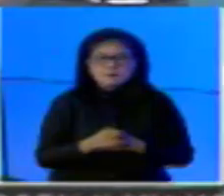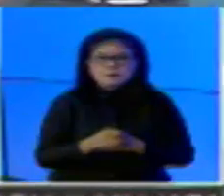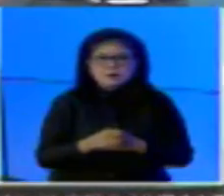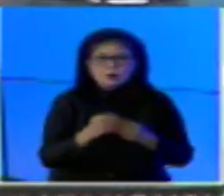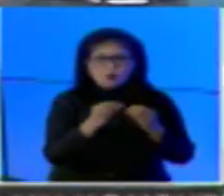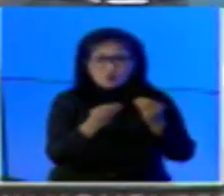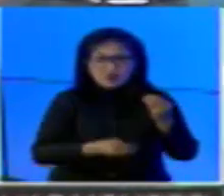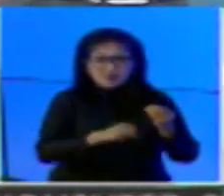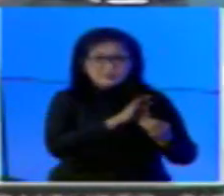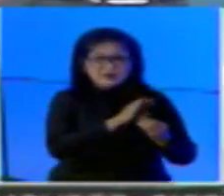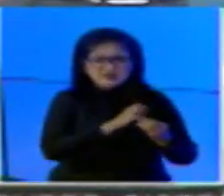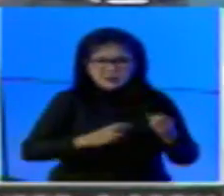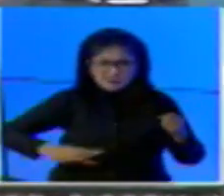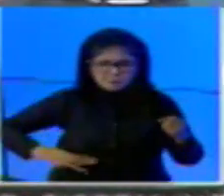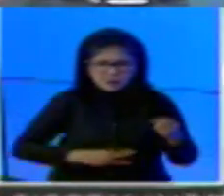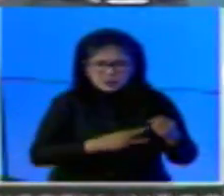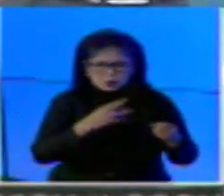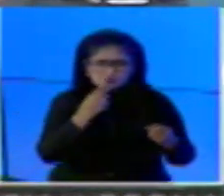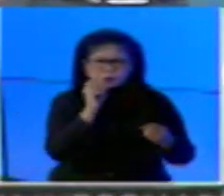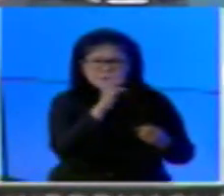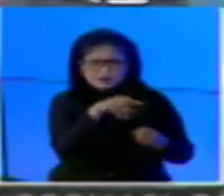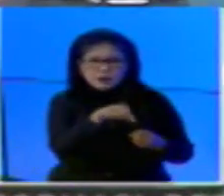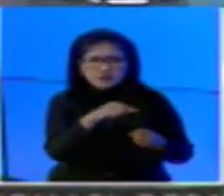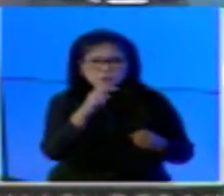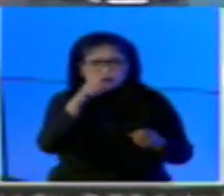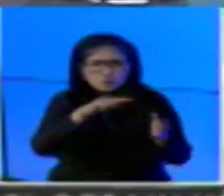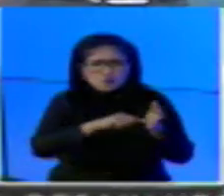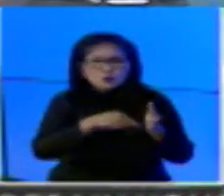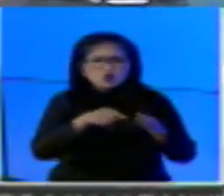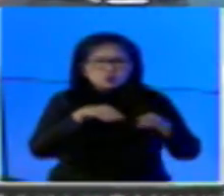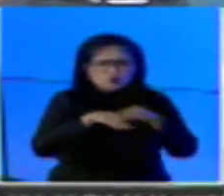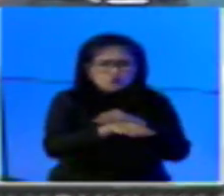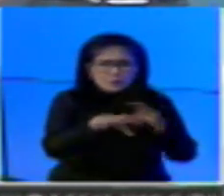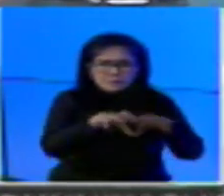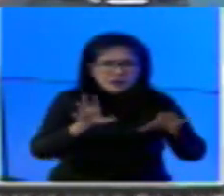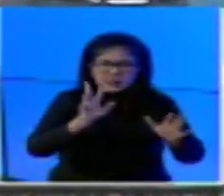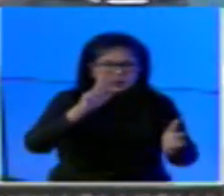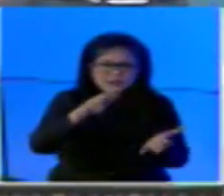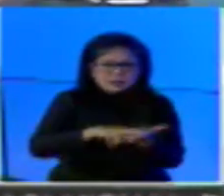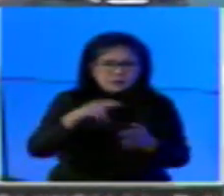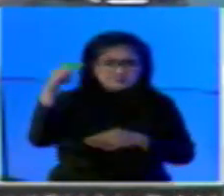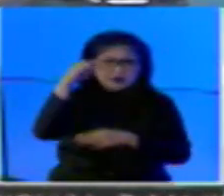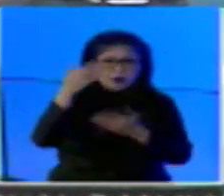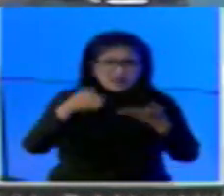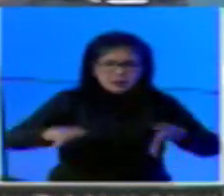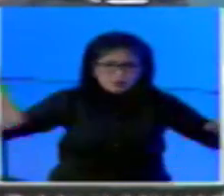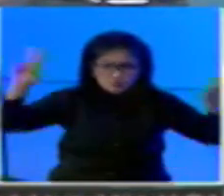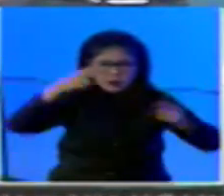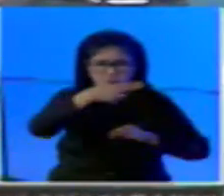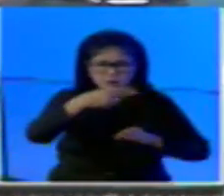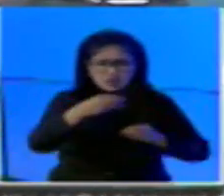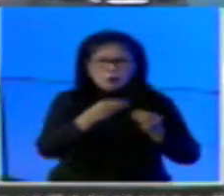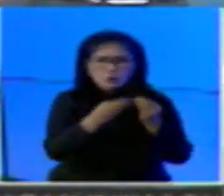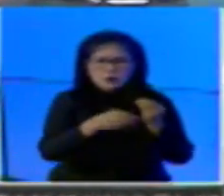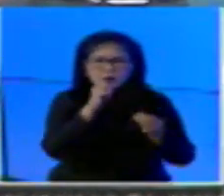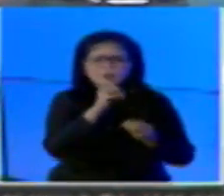Pemirsa, Wakil Presiden RI Ma'ruf Amin menanggapi perihal dugaan penyelundupan barang ilegal di pesawat Garuda Indonesia. Wapres menyatakan terkait